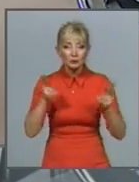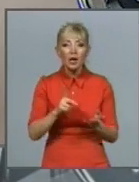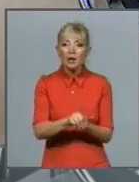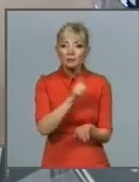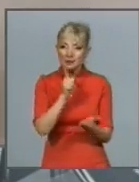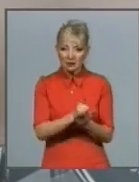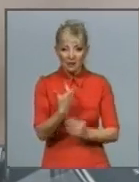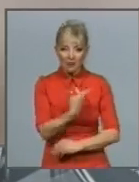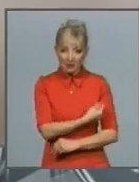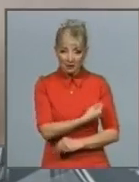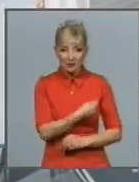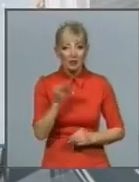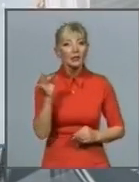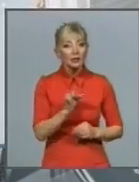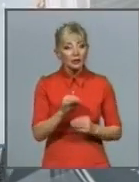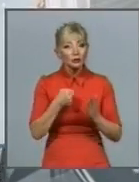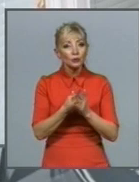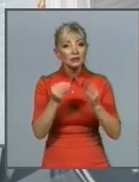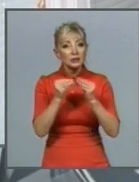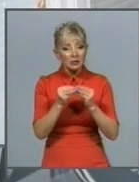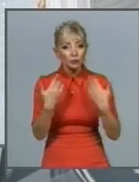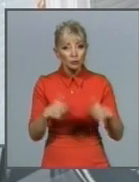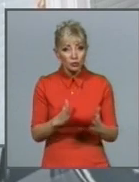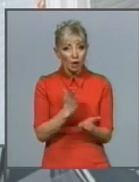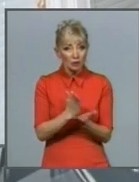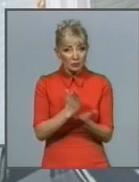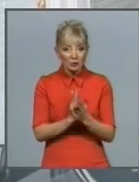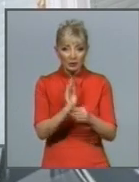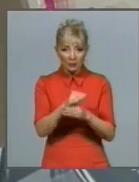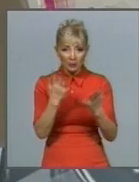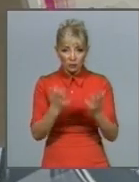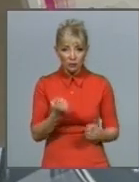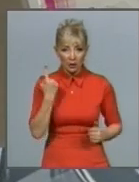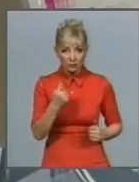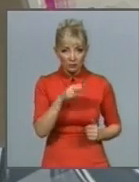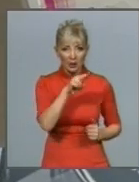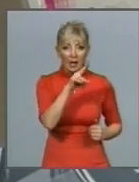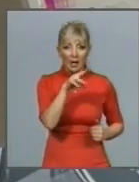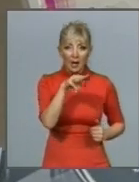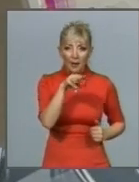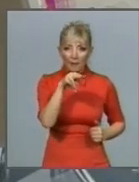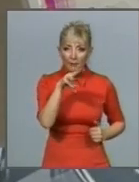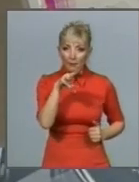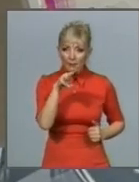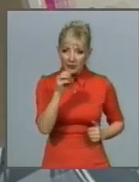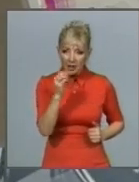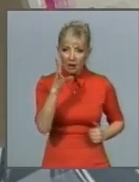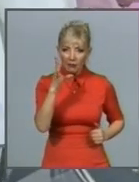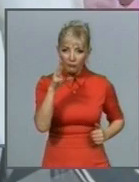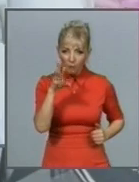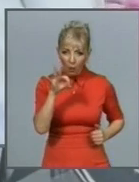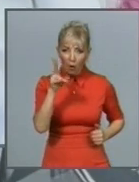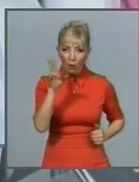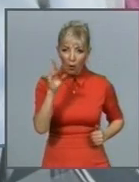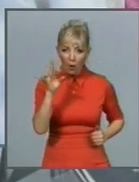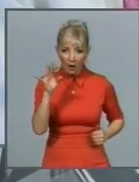обов'язкової вакцинації. І до 10 вже існуючих додати ще одну – пневмококова інфекція. Анжела Сушко, Євген